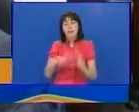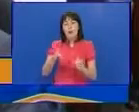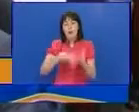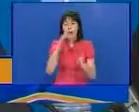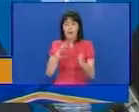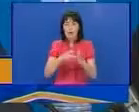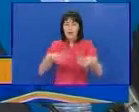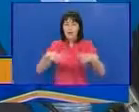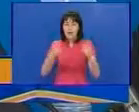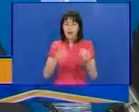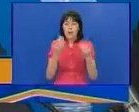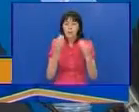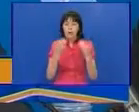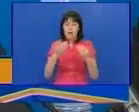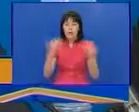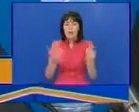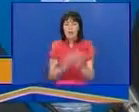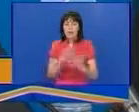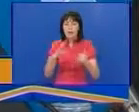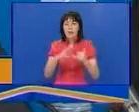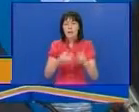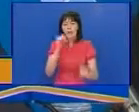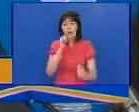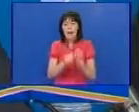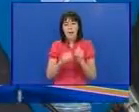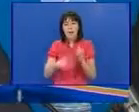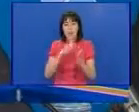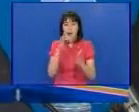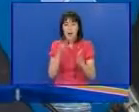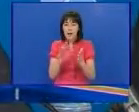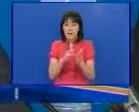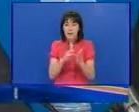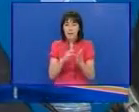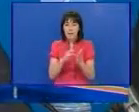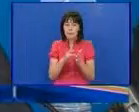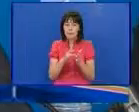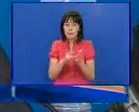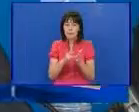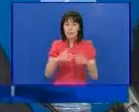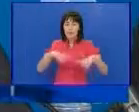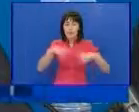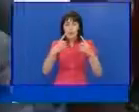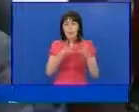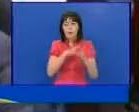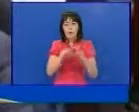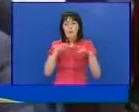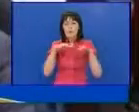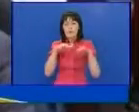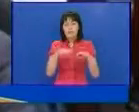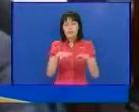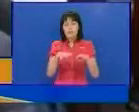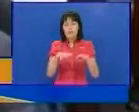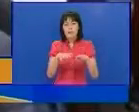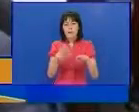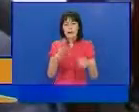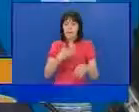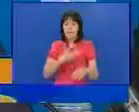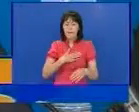құрылады. Осындай индустриалды аймақтардың әрбір аудан орталығында құрылу бойынша шешім қабылданған. Бізді